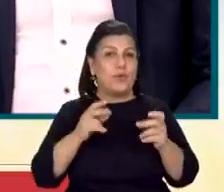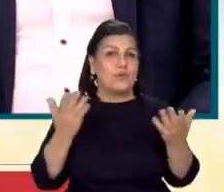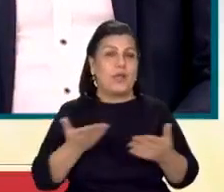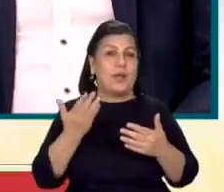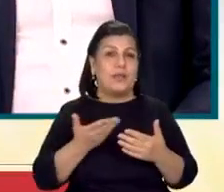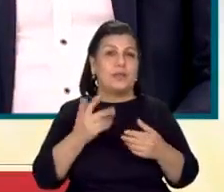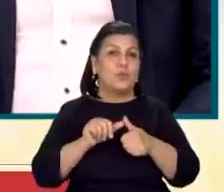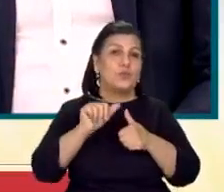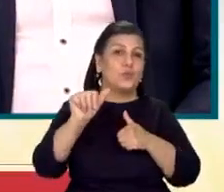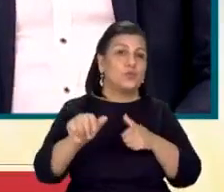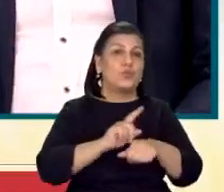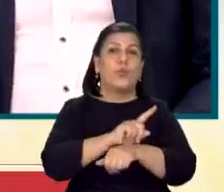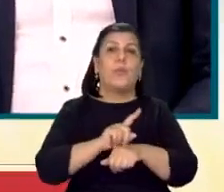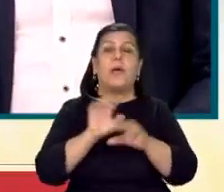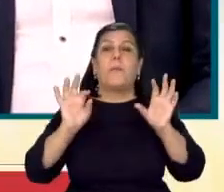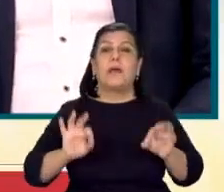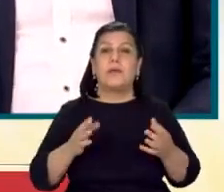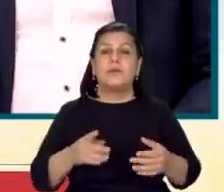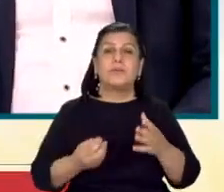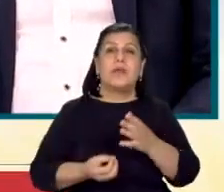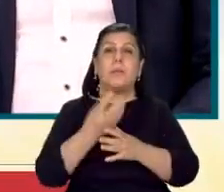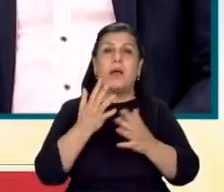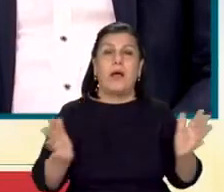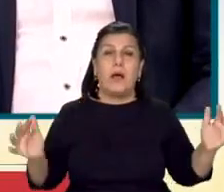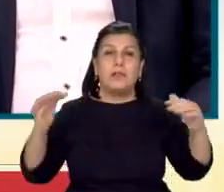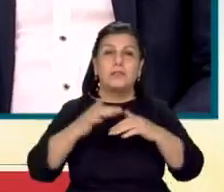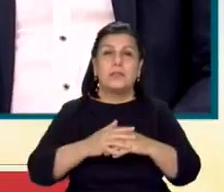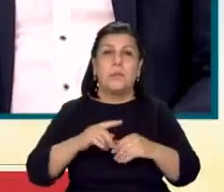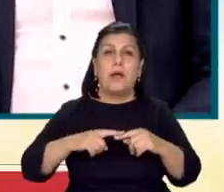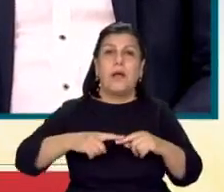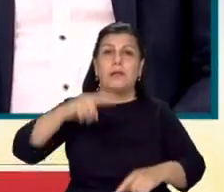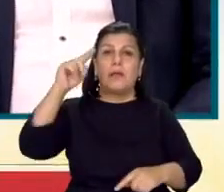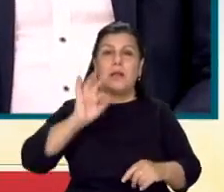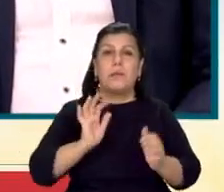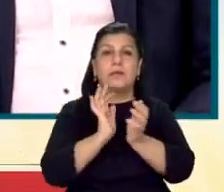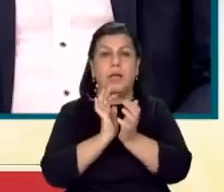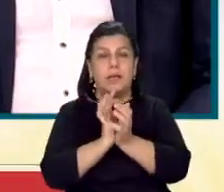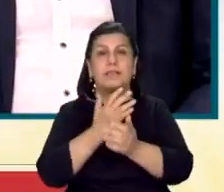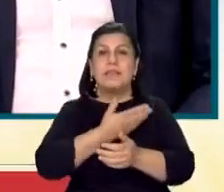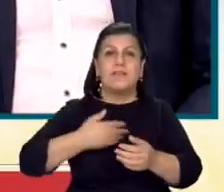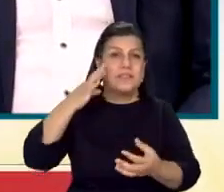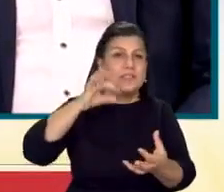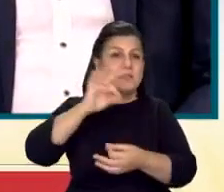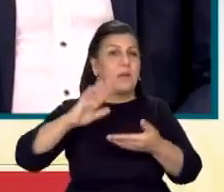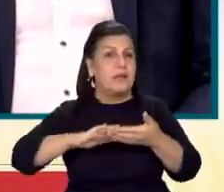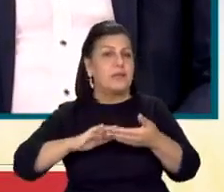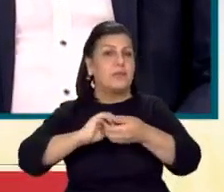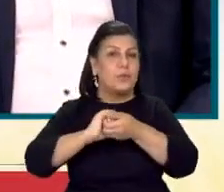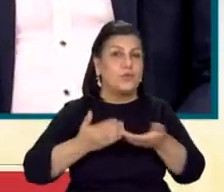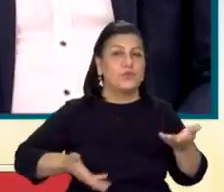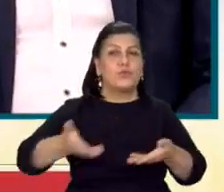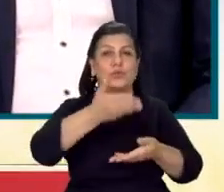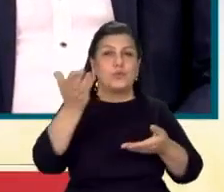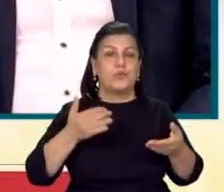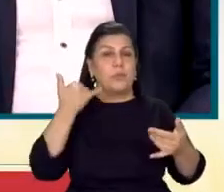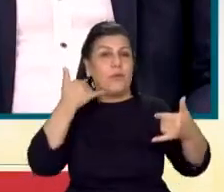İşte böyle farklı konular üretiyoruz. O şekilde yani çalışmaya devam ediyoruz aslında. Bizim için sadece mecralar değişti